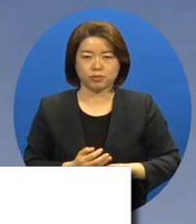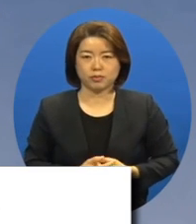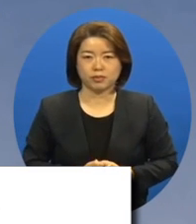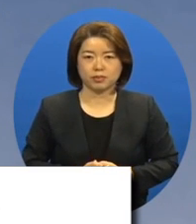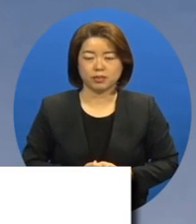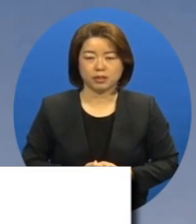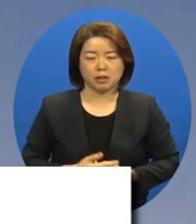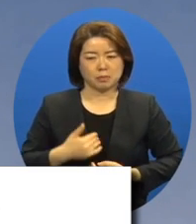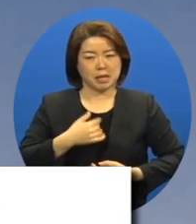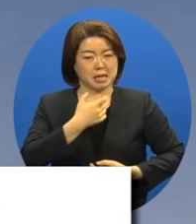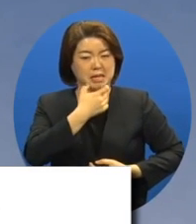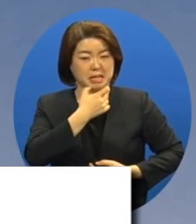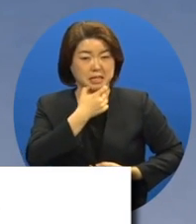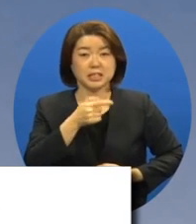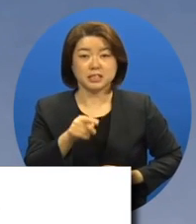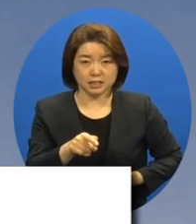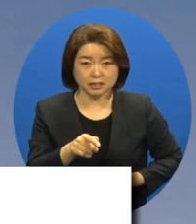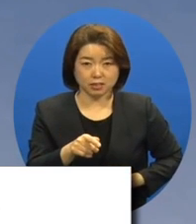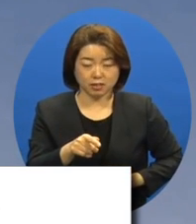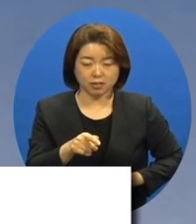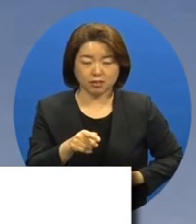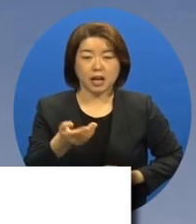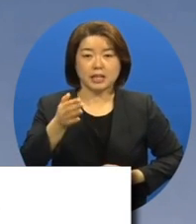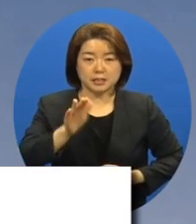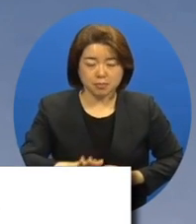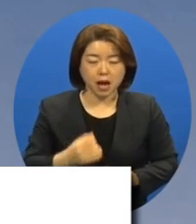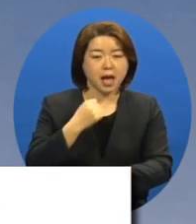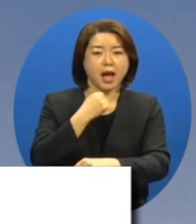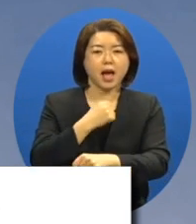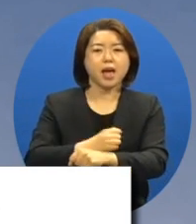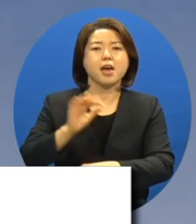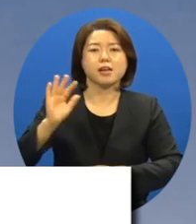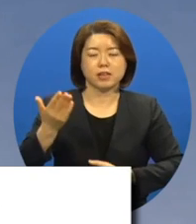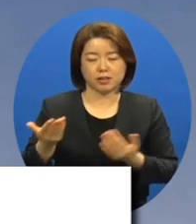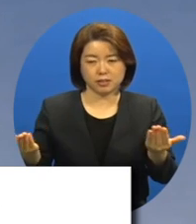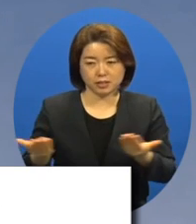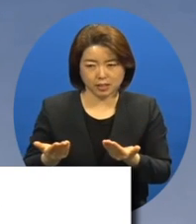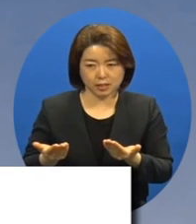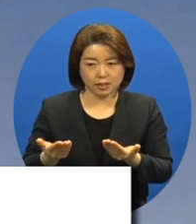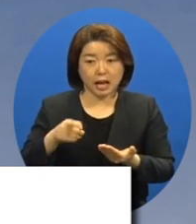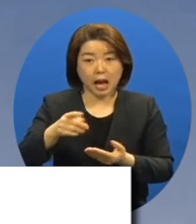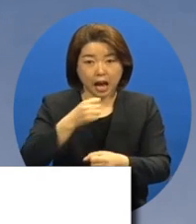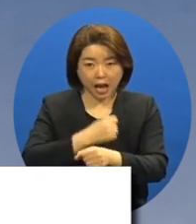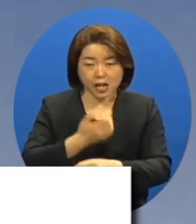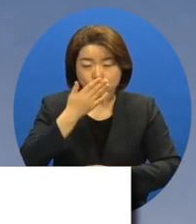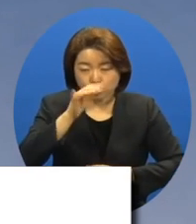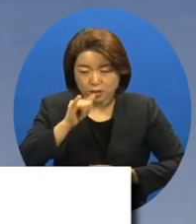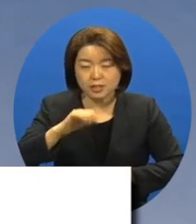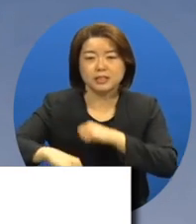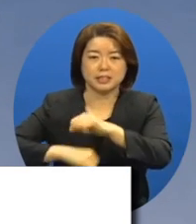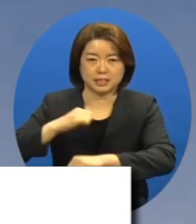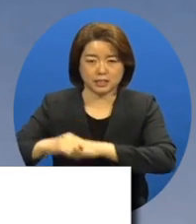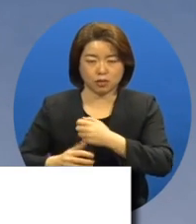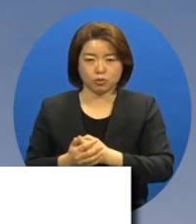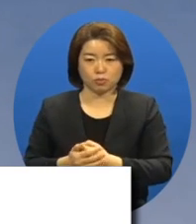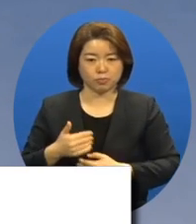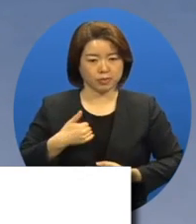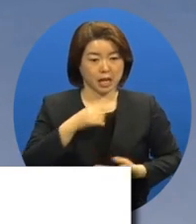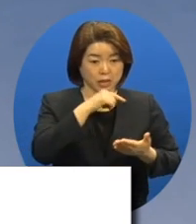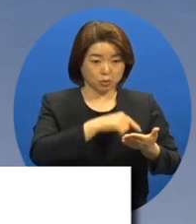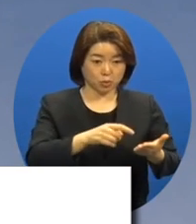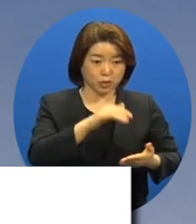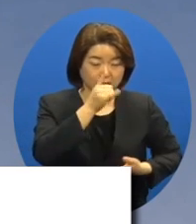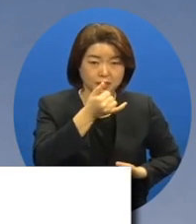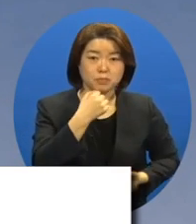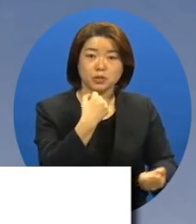하기 신은 것 인데도 해야 하는 것을 할 수 있는 자유 내가 손해보는 일인데도 불구하고